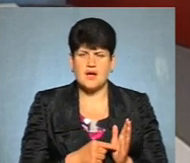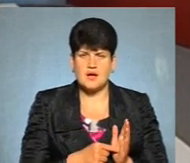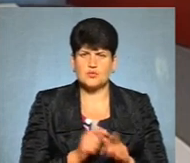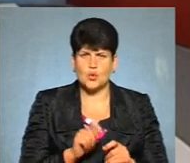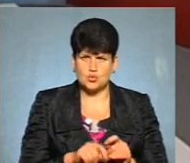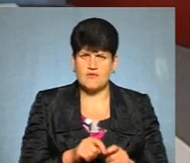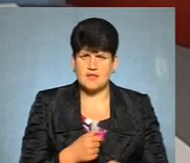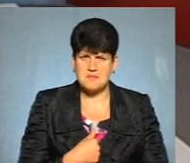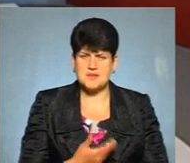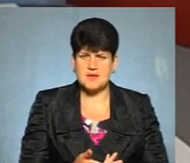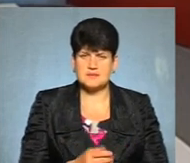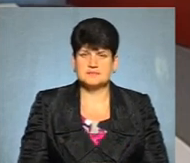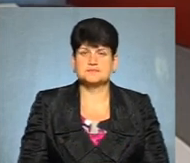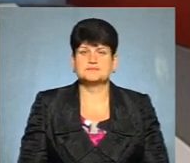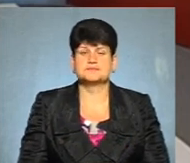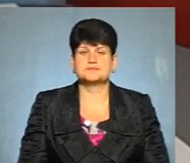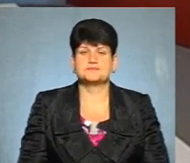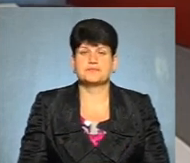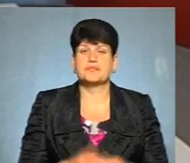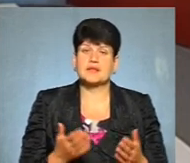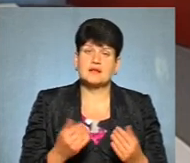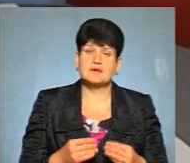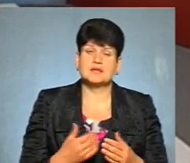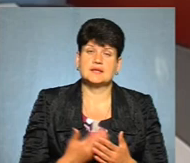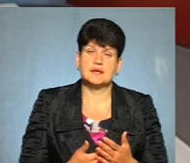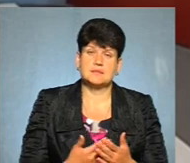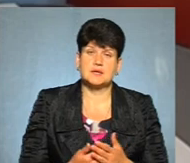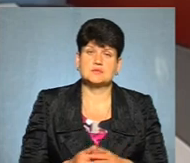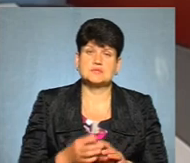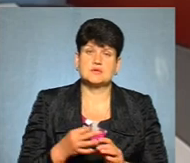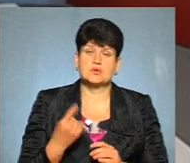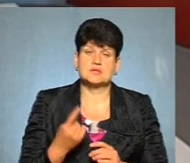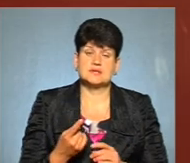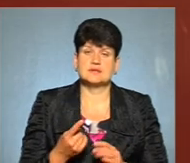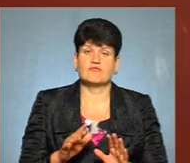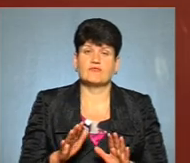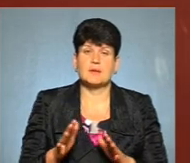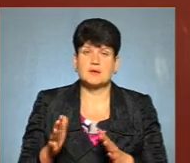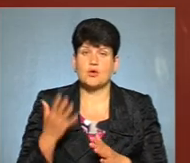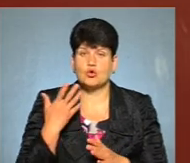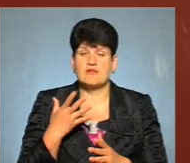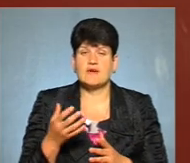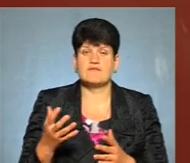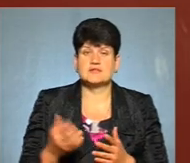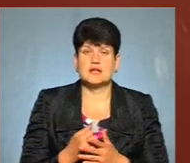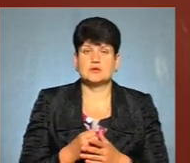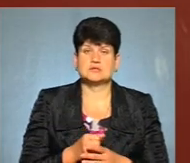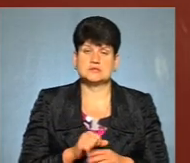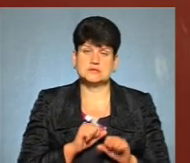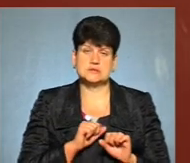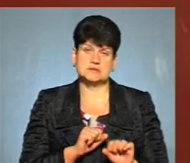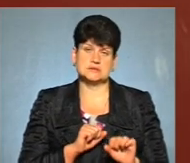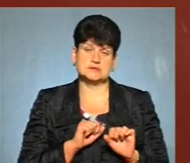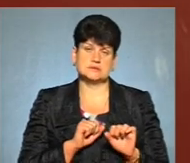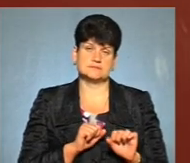контролювати мене. Давайте для прикладу наведіть один з крайніх випадків, коли вам вдалося відстояти профспілці, вдалося